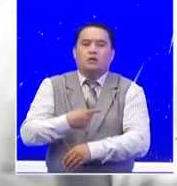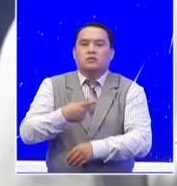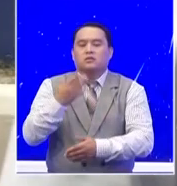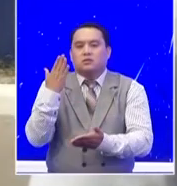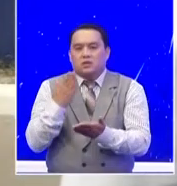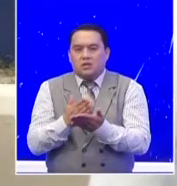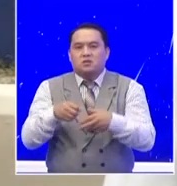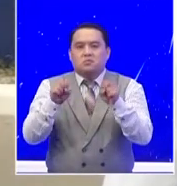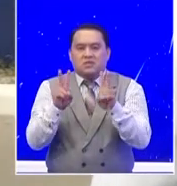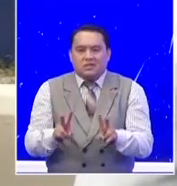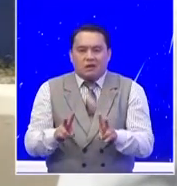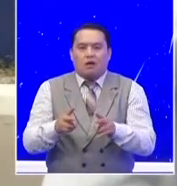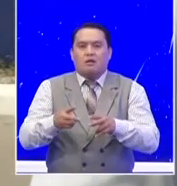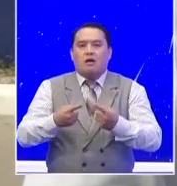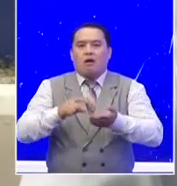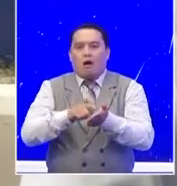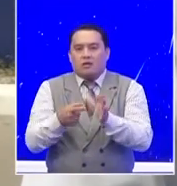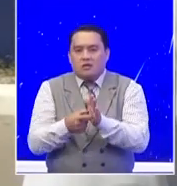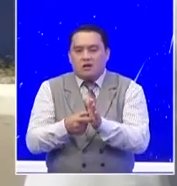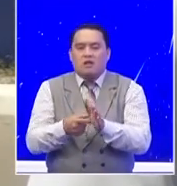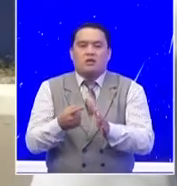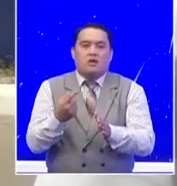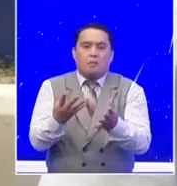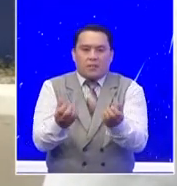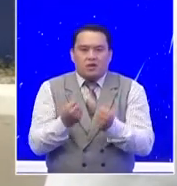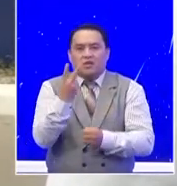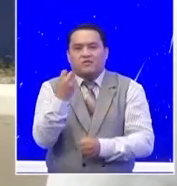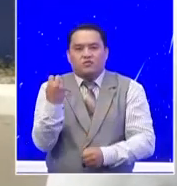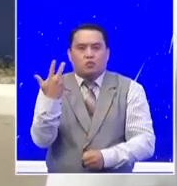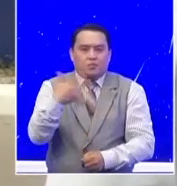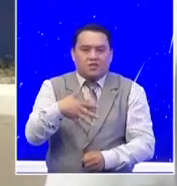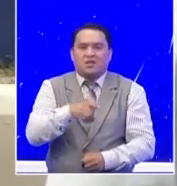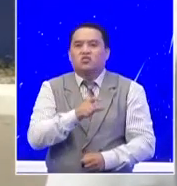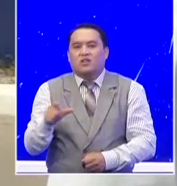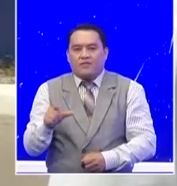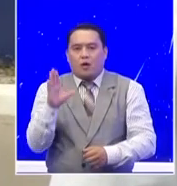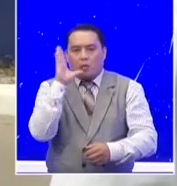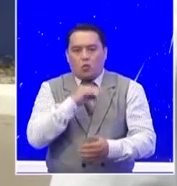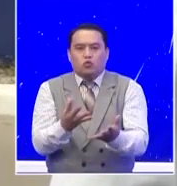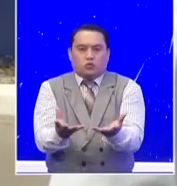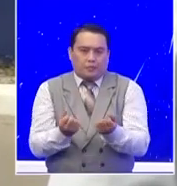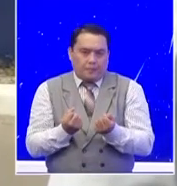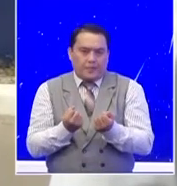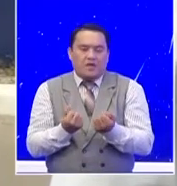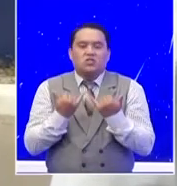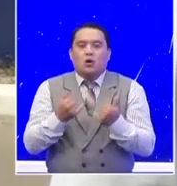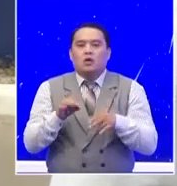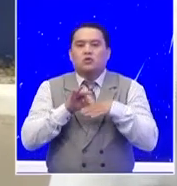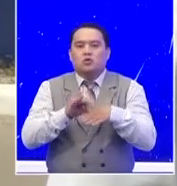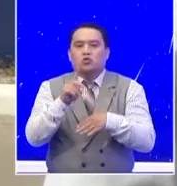пациентов. Развернуто 2 провизорных отделения, которые могут принять до 250 пациентов. На данный момент у нас проходит